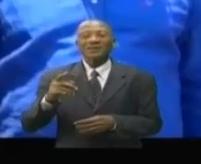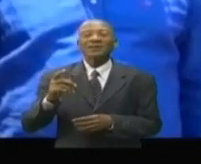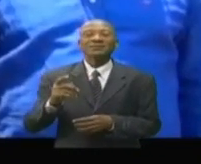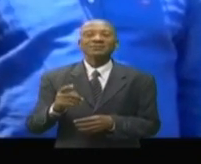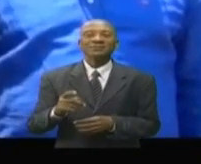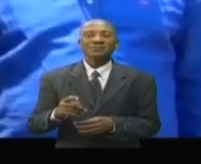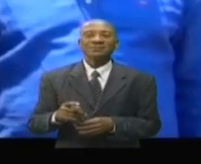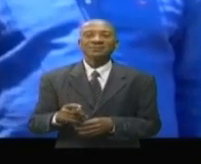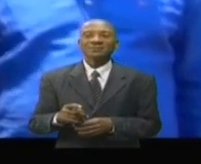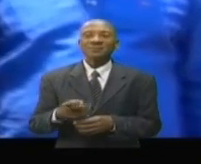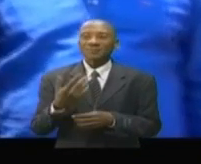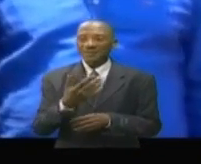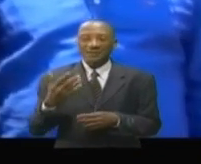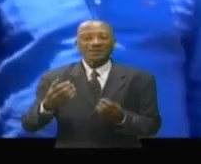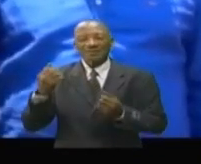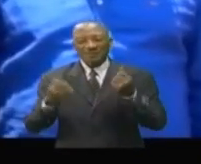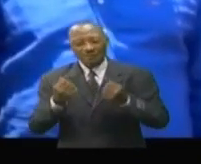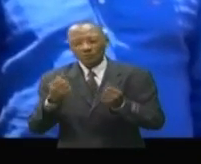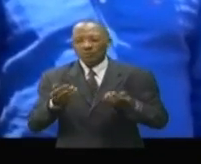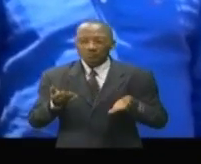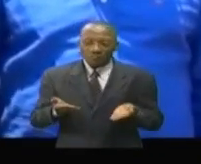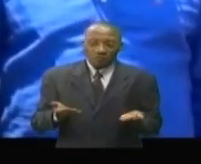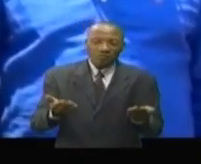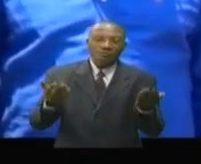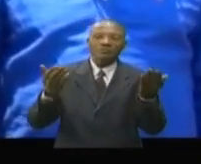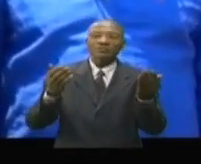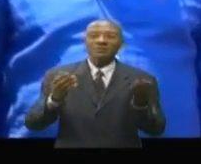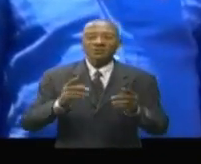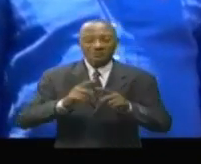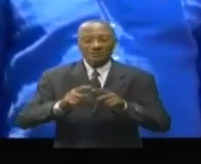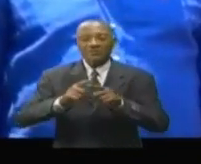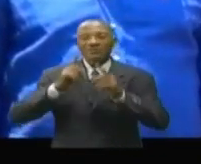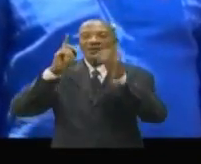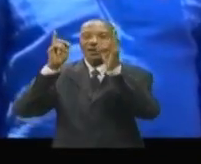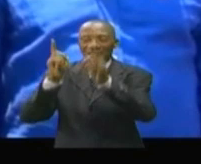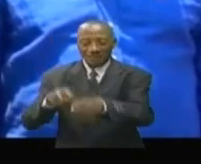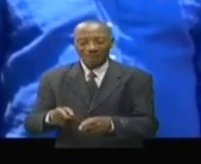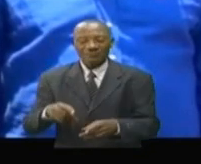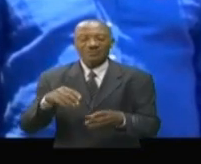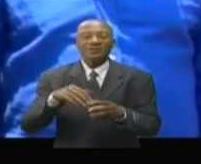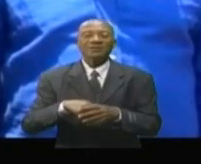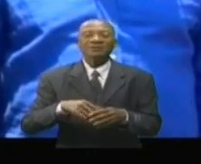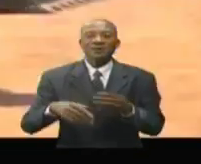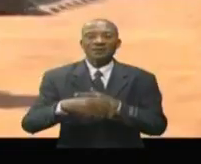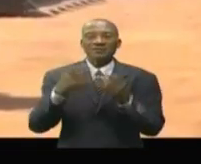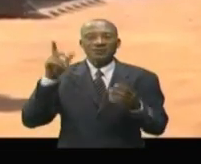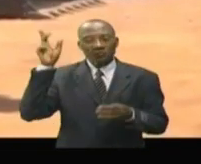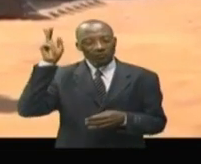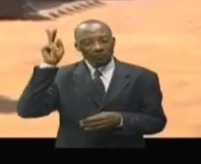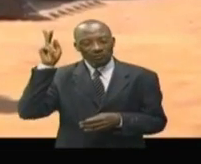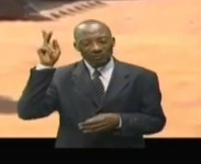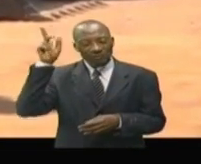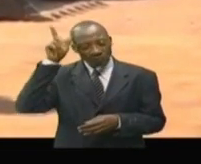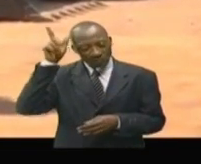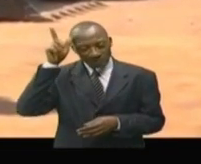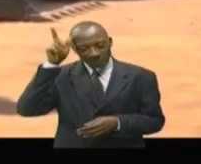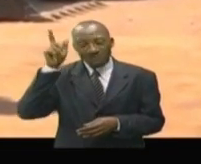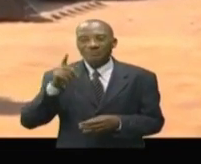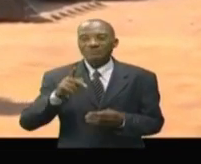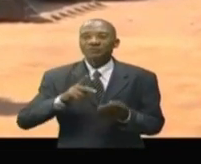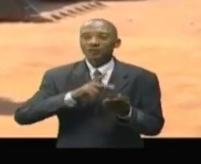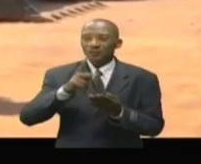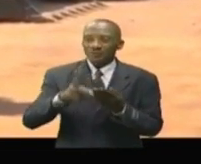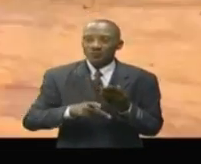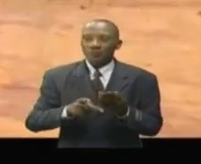qu'exécutif provincial ainsi que législatif provincial, nous sommes mis d'accord pour accompagner le chef de l'État dans ce projet. D'ici à lundi, l'Office des routes